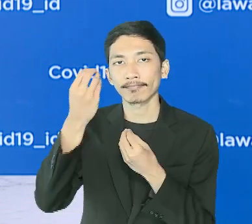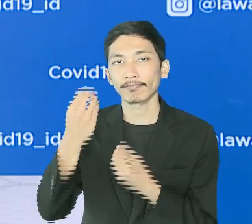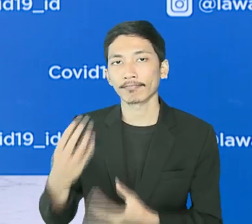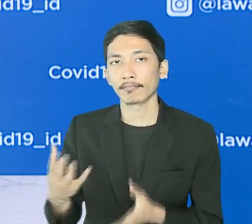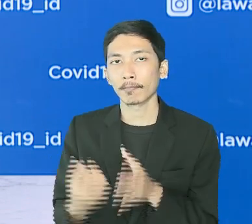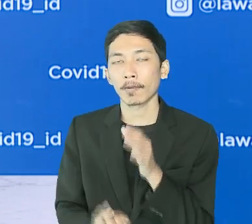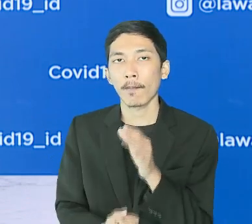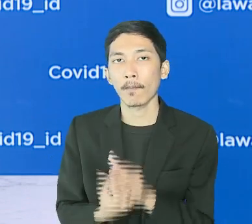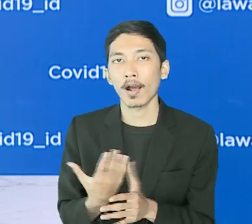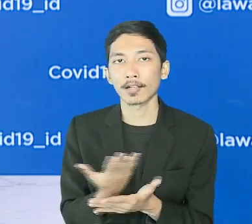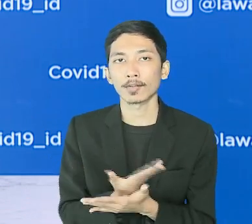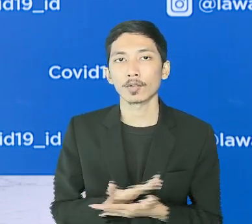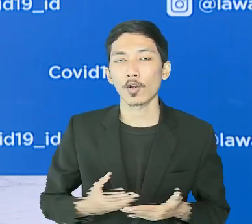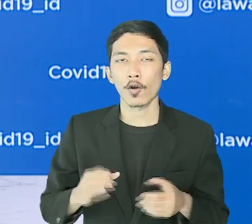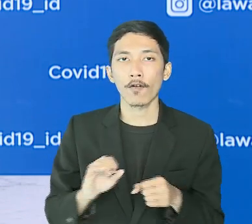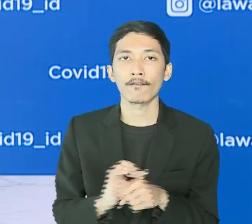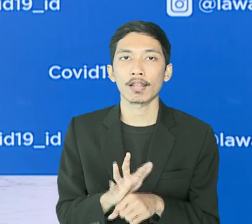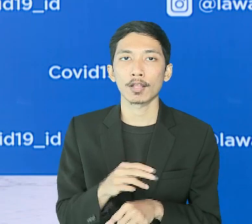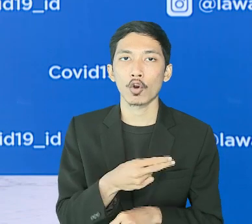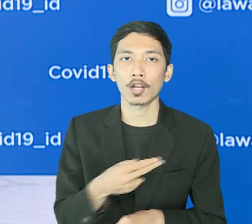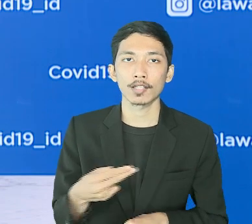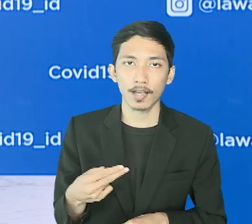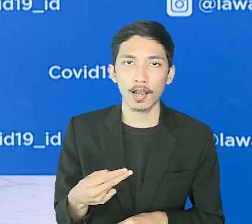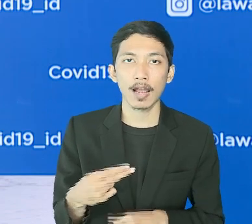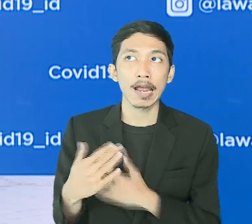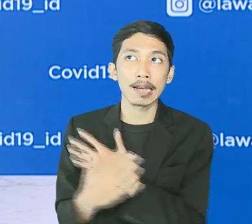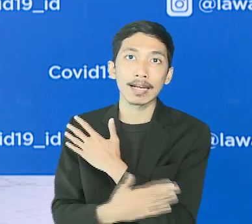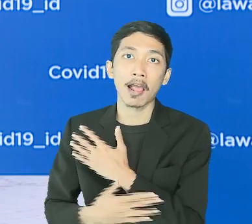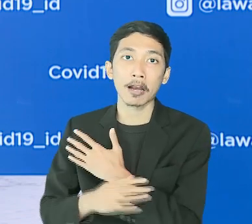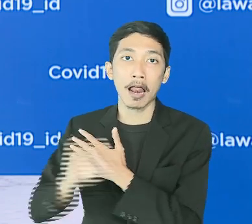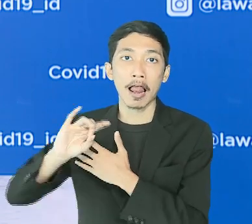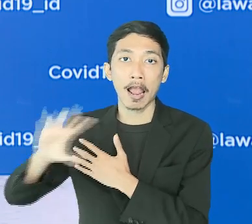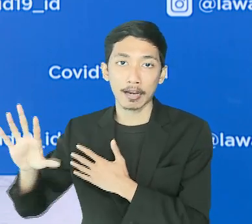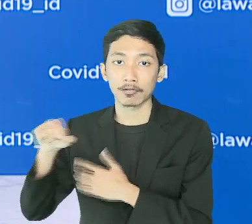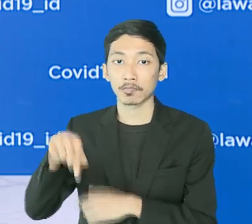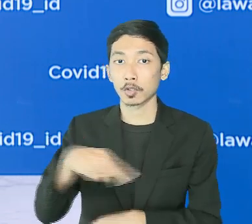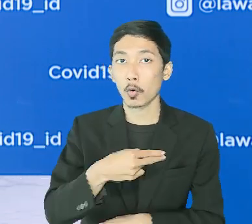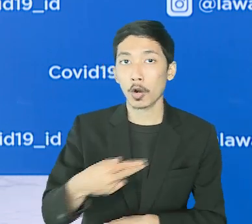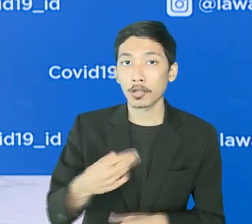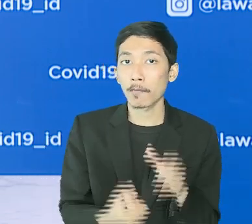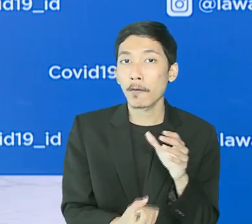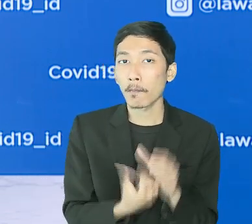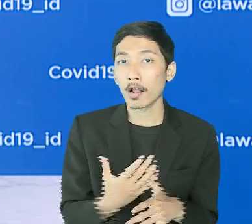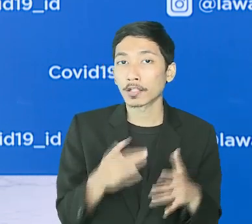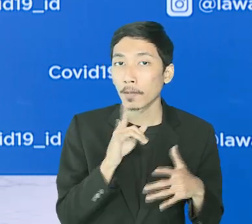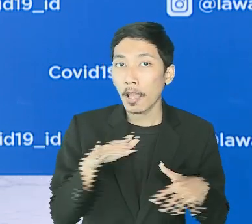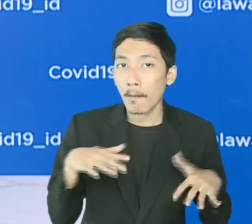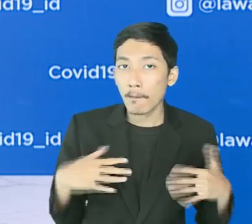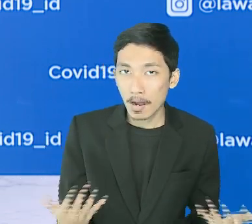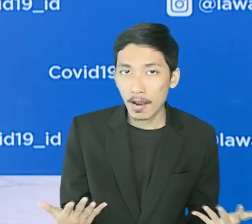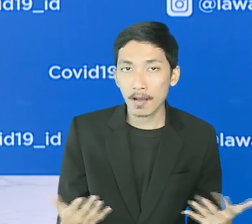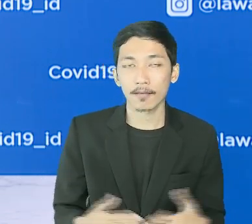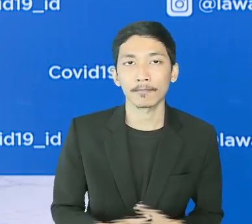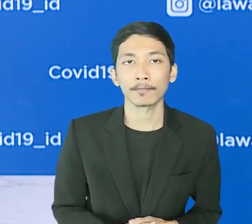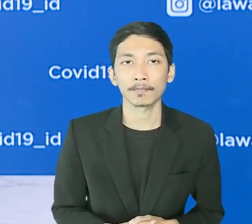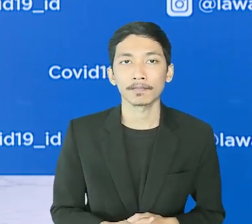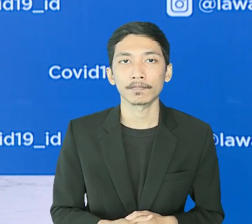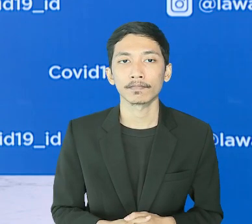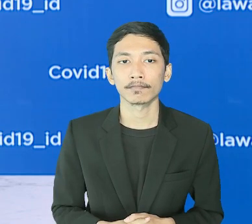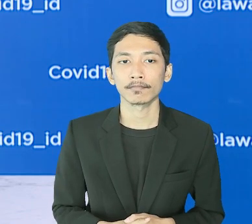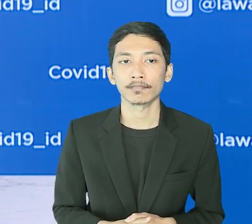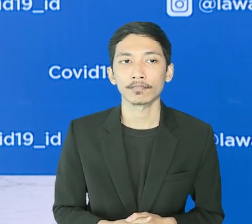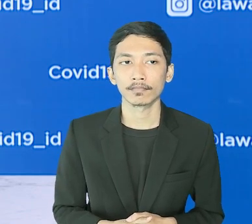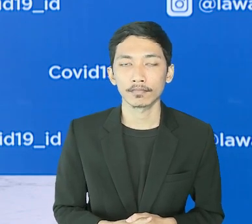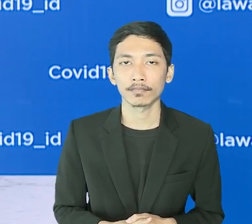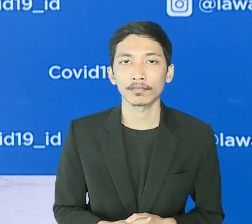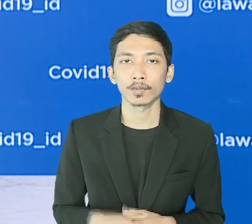di Indonesia jika dibandingkan dengan negara lain serta perkembangan di tingkat nasional. Sepanjang